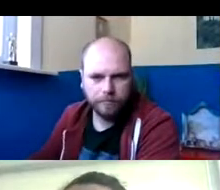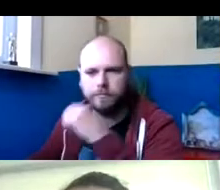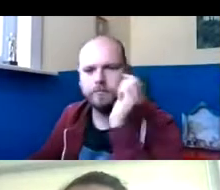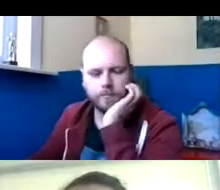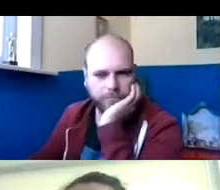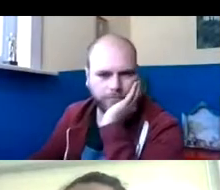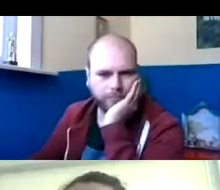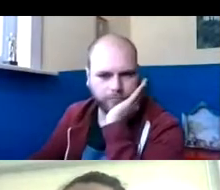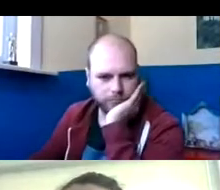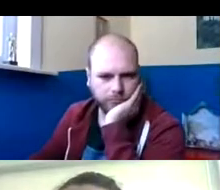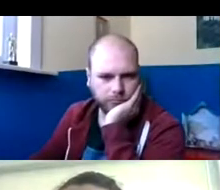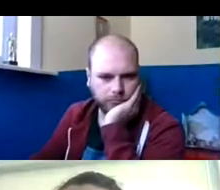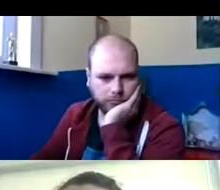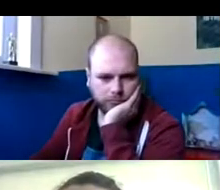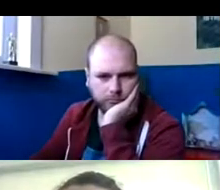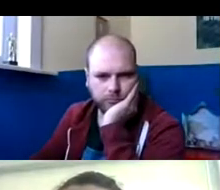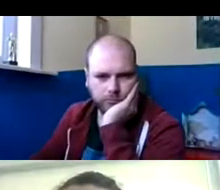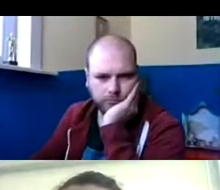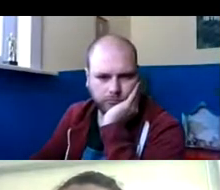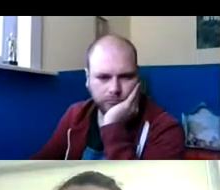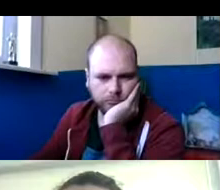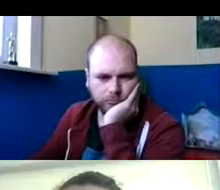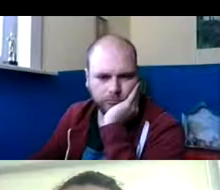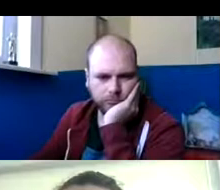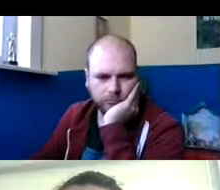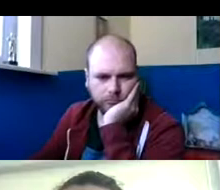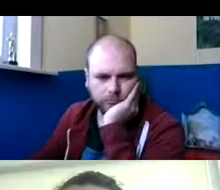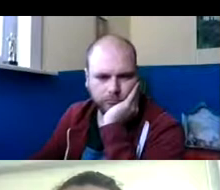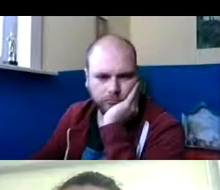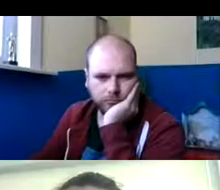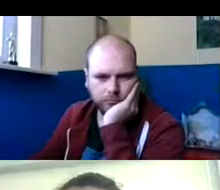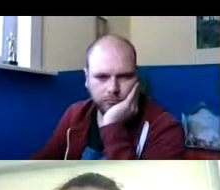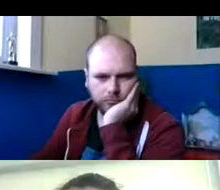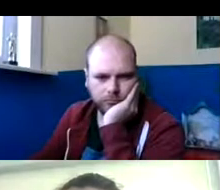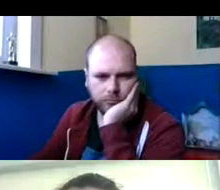volledig... Het is ook haalbaar, praktisch, organisatorisch, om het in groepen van 50 te doen bij jullie.